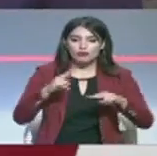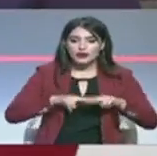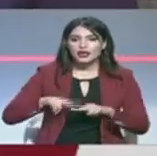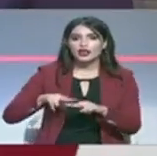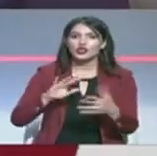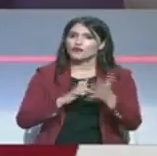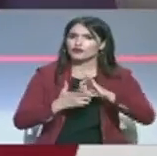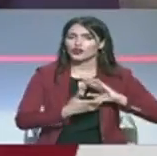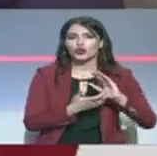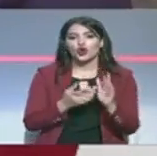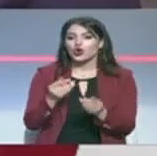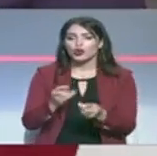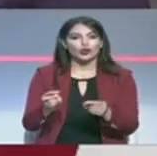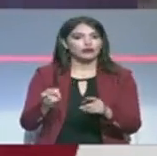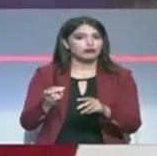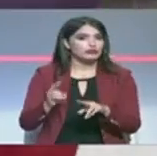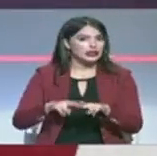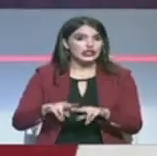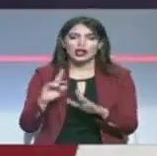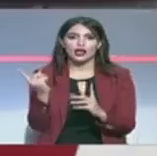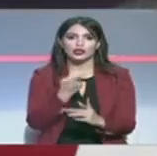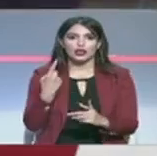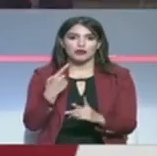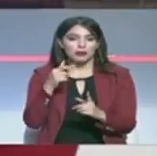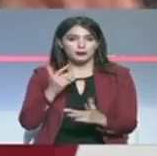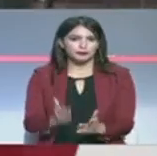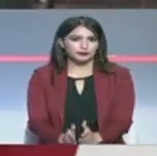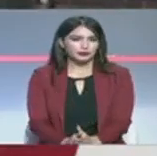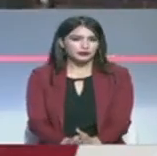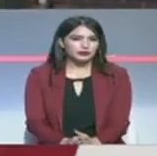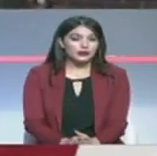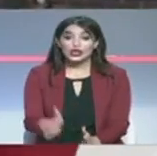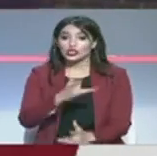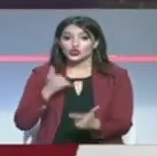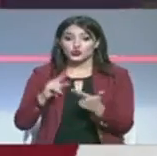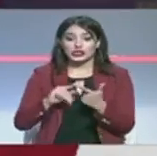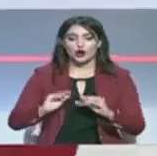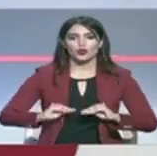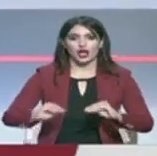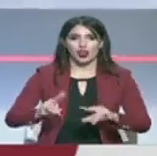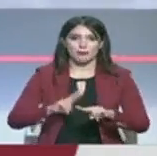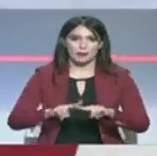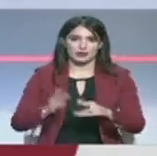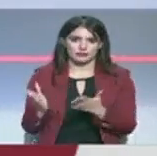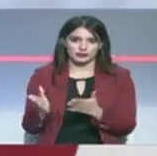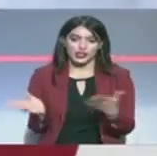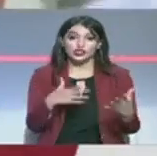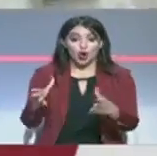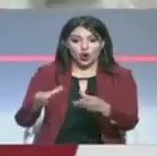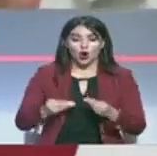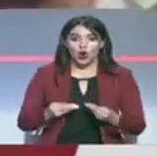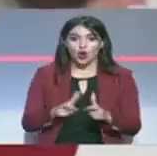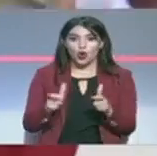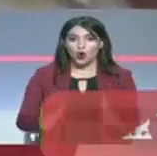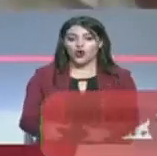في جميع القطاعات بصراحة. الأولوية اللي الصحة والتعليم. ومع تسلم حكومة